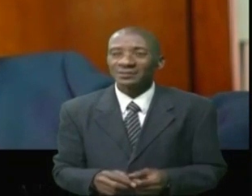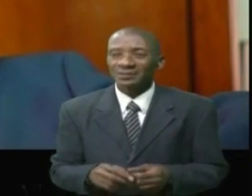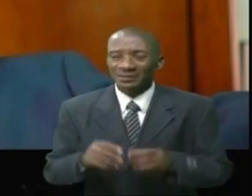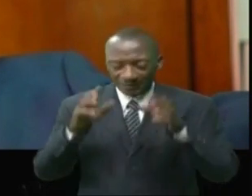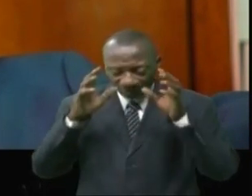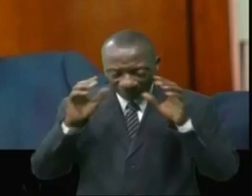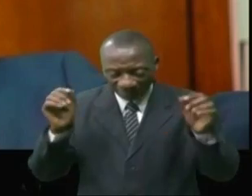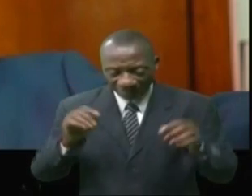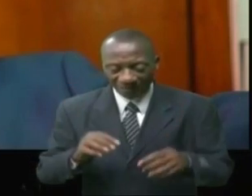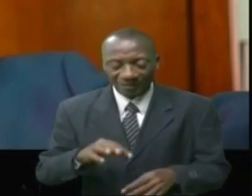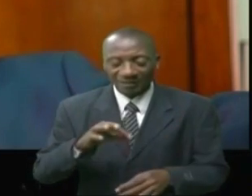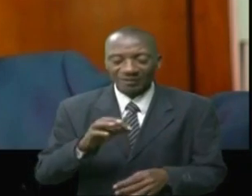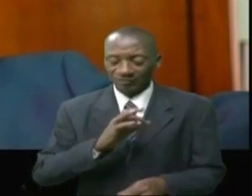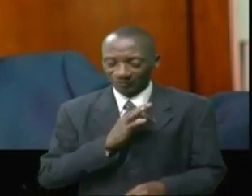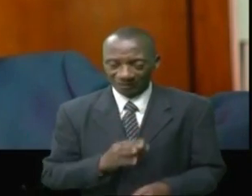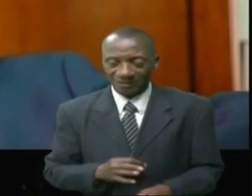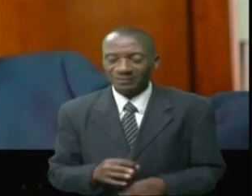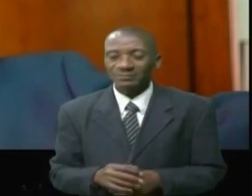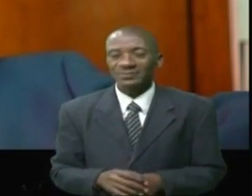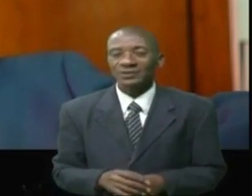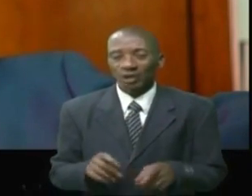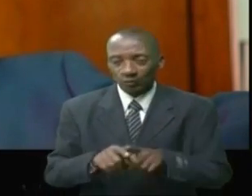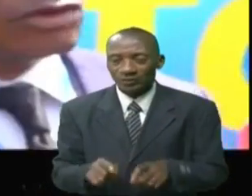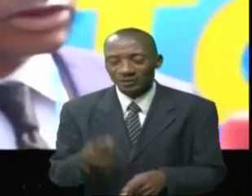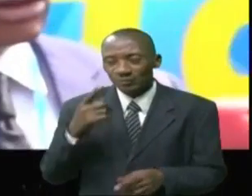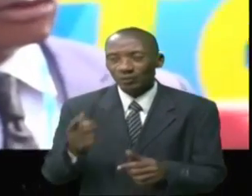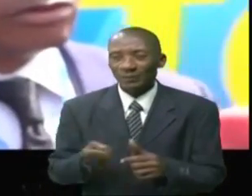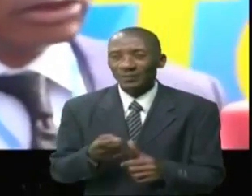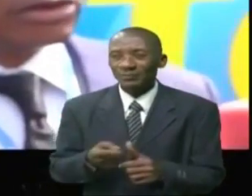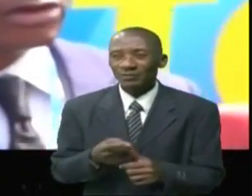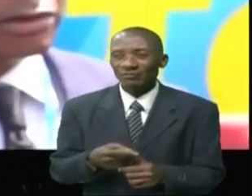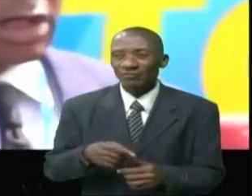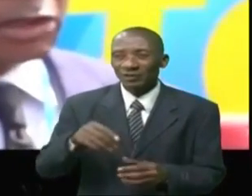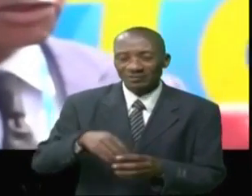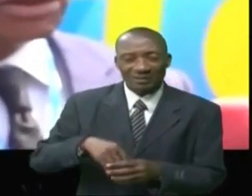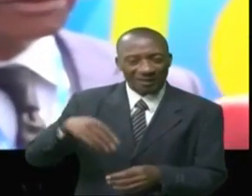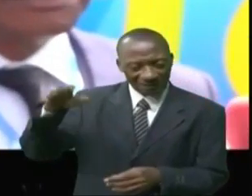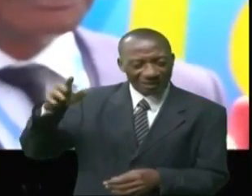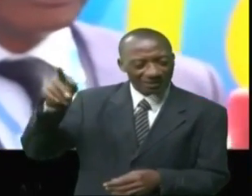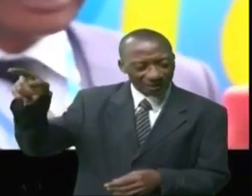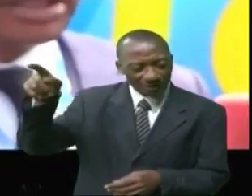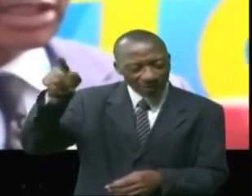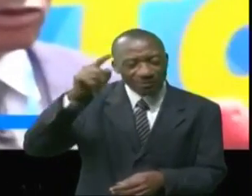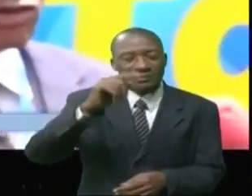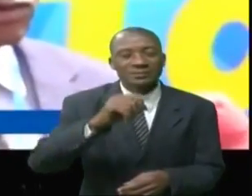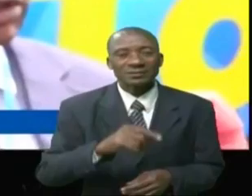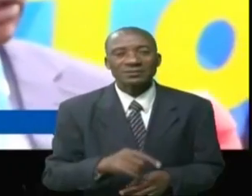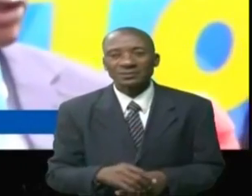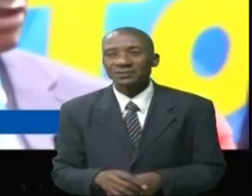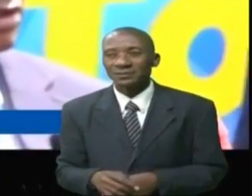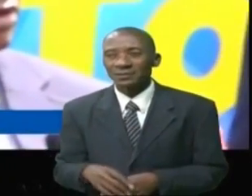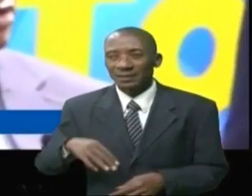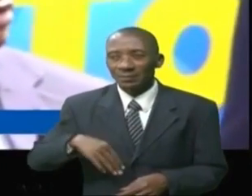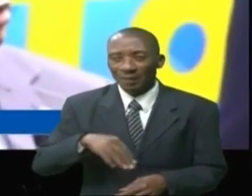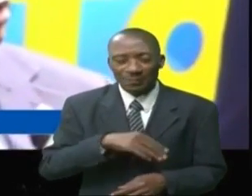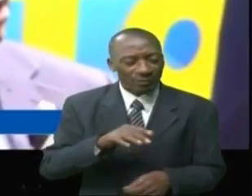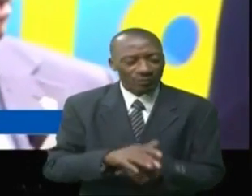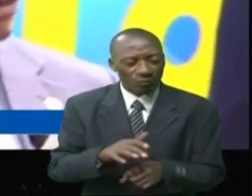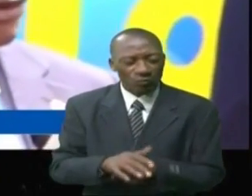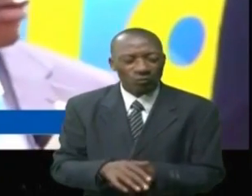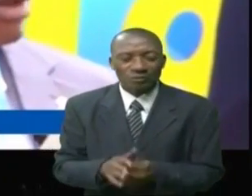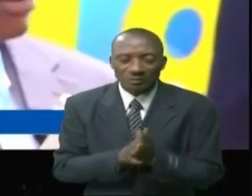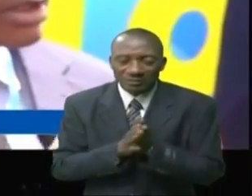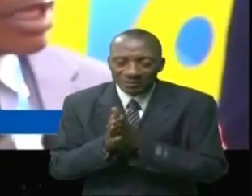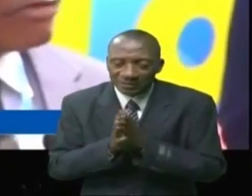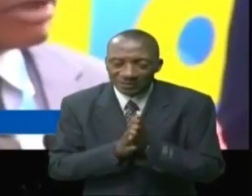eu lieu sous Félix Tshisekedi de Tshilombo. Aussi, nous nous mettons dans le jeu. Et aujourd'hui,